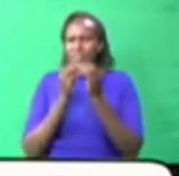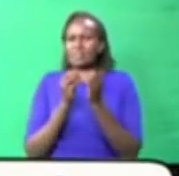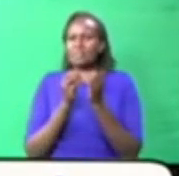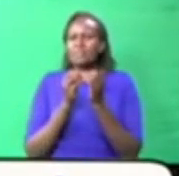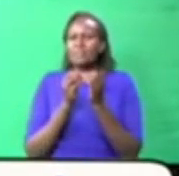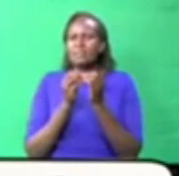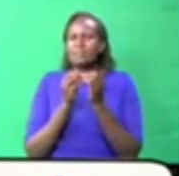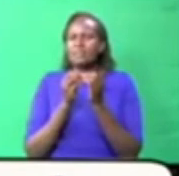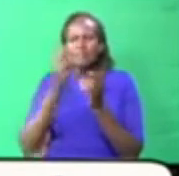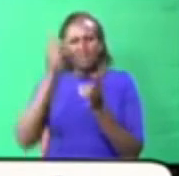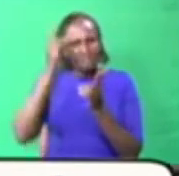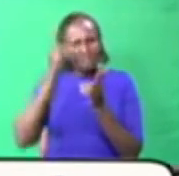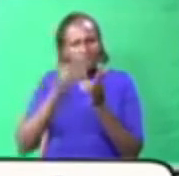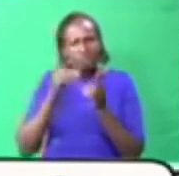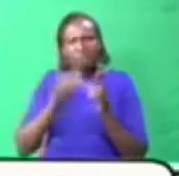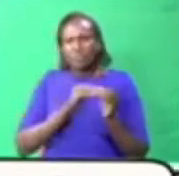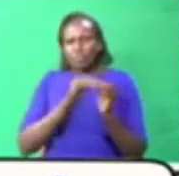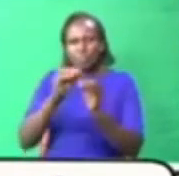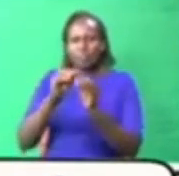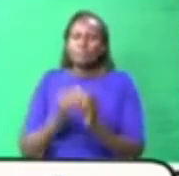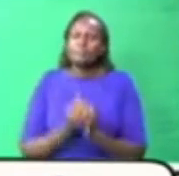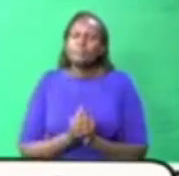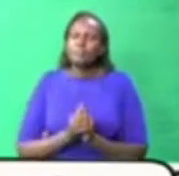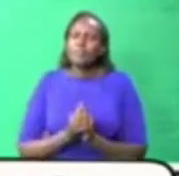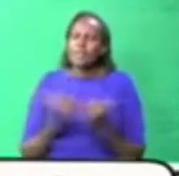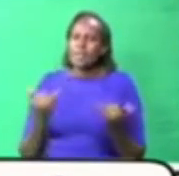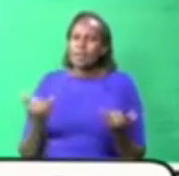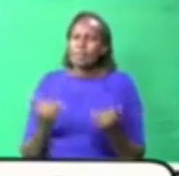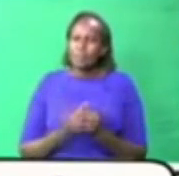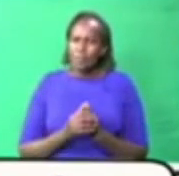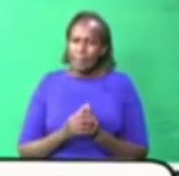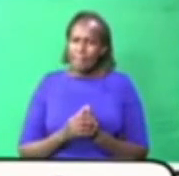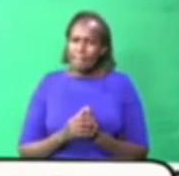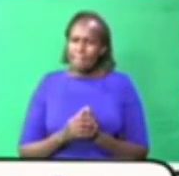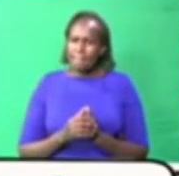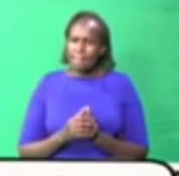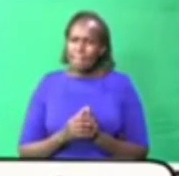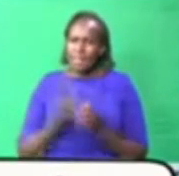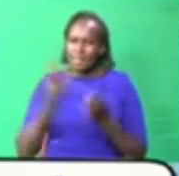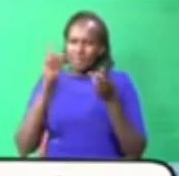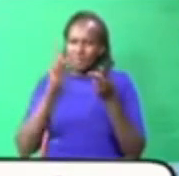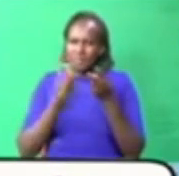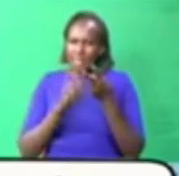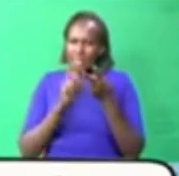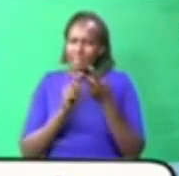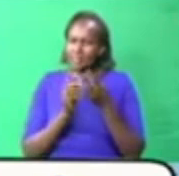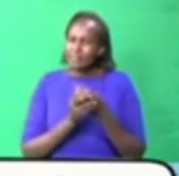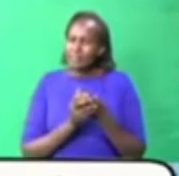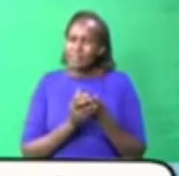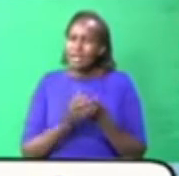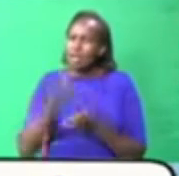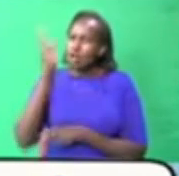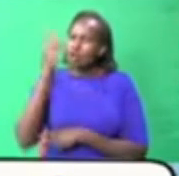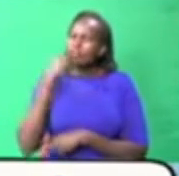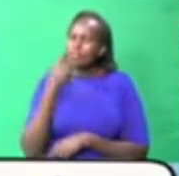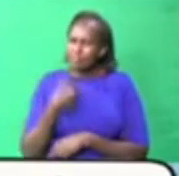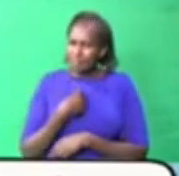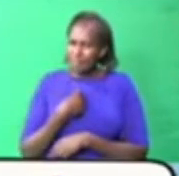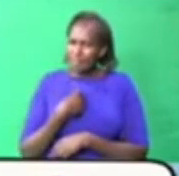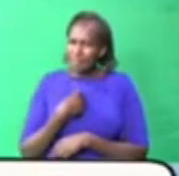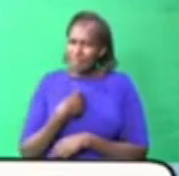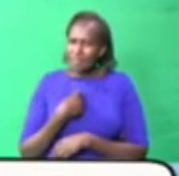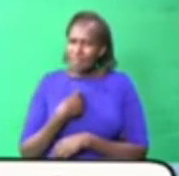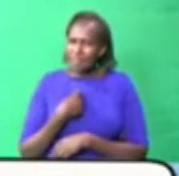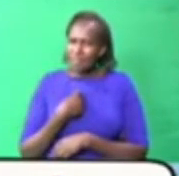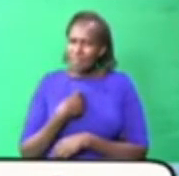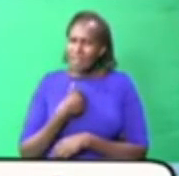decision and I moved. Now, jambo la pili, Mungu akaniambia kwamba niko